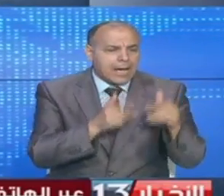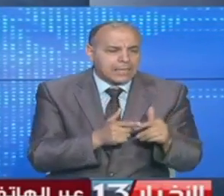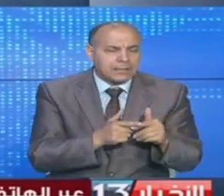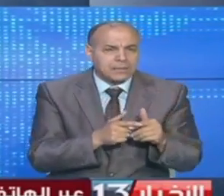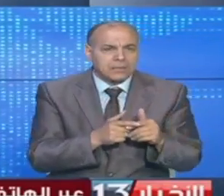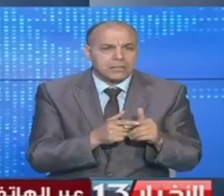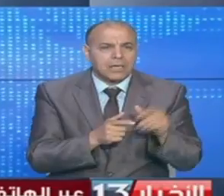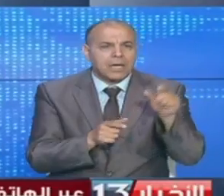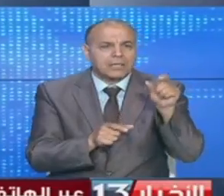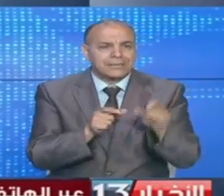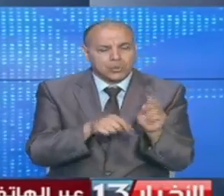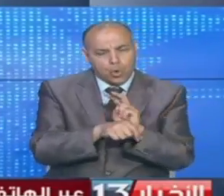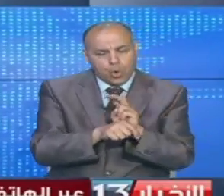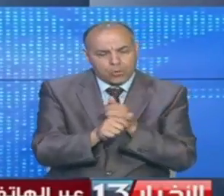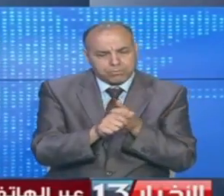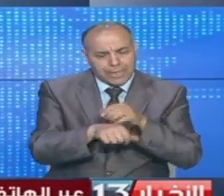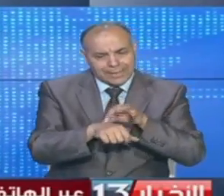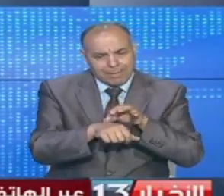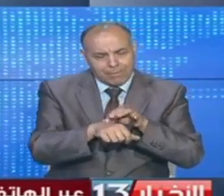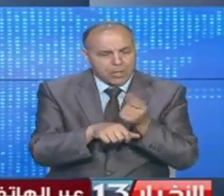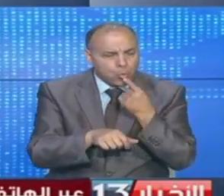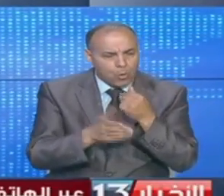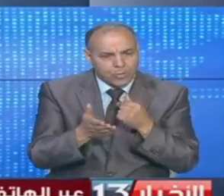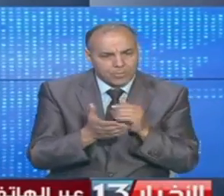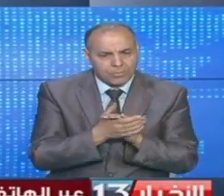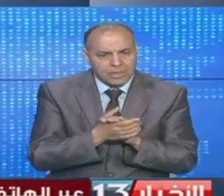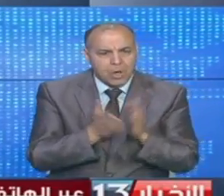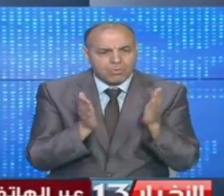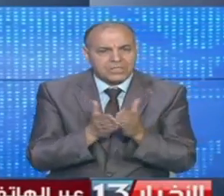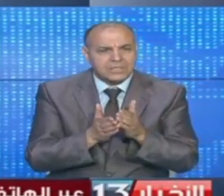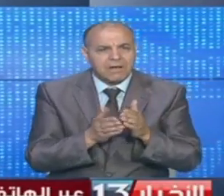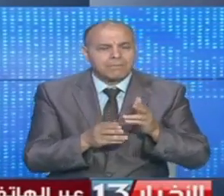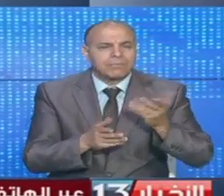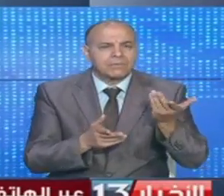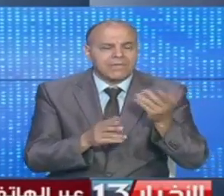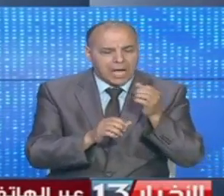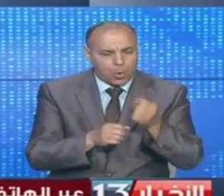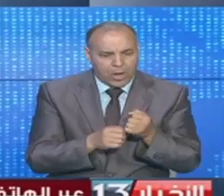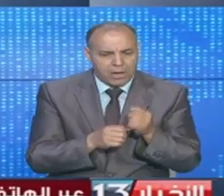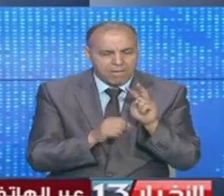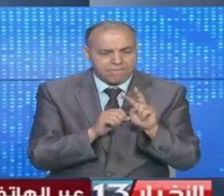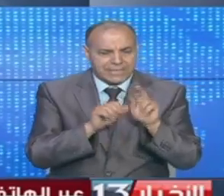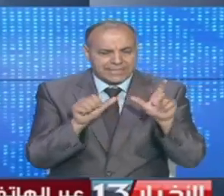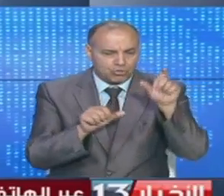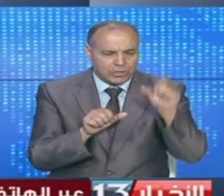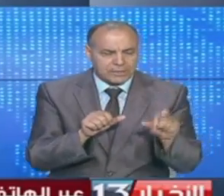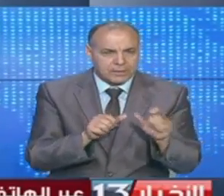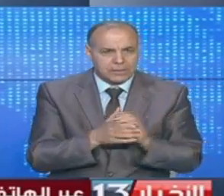حالي الأشخاص اللي يخضعوا للرقابة الطبية والعلاج في مستشفى الجهوي ابن الجزار بلغ 26 شخص.